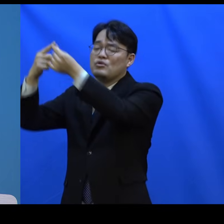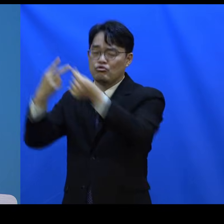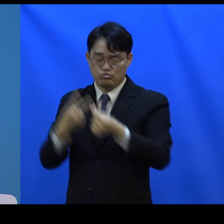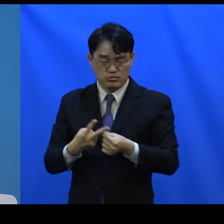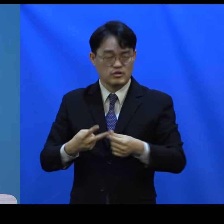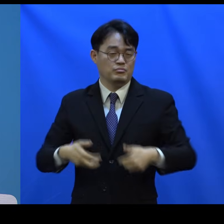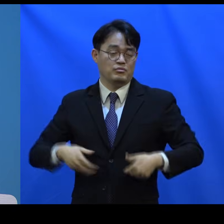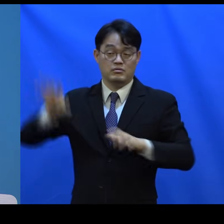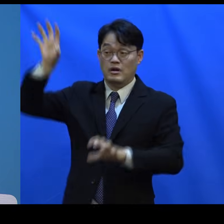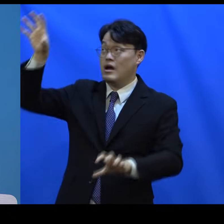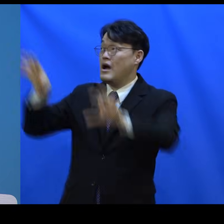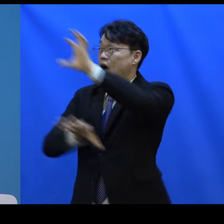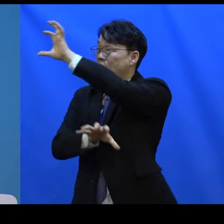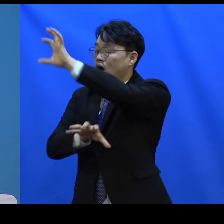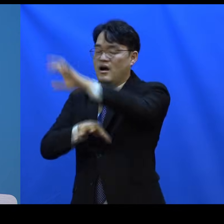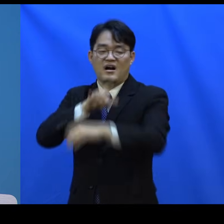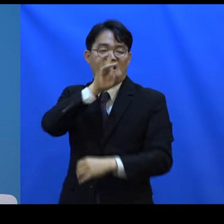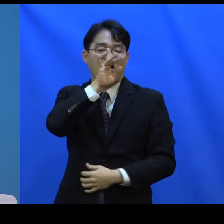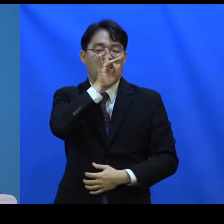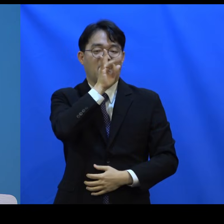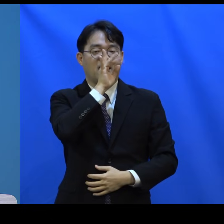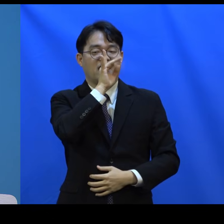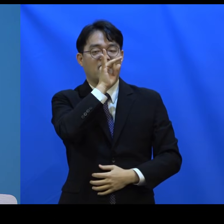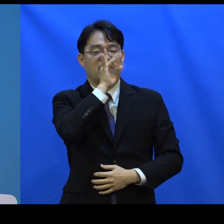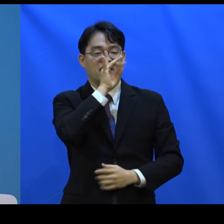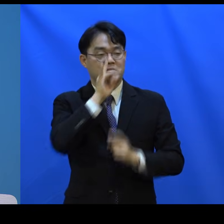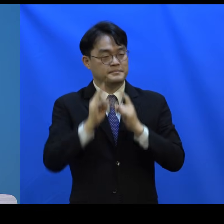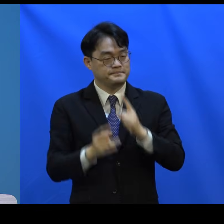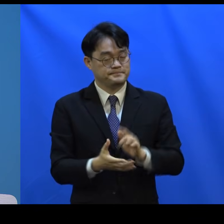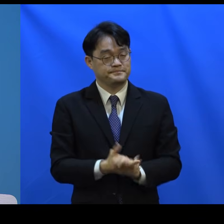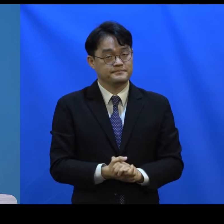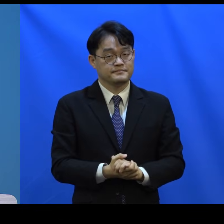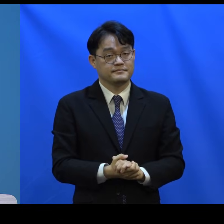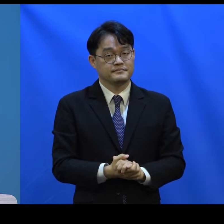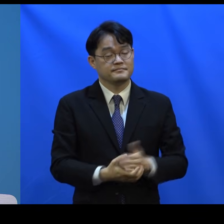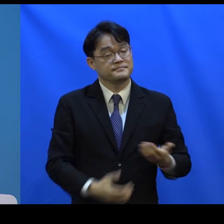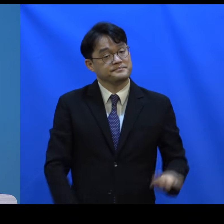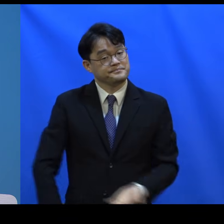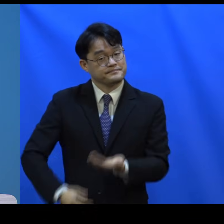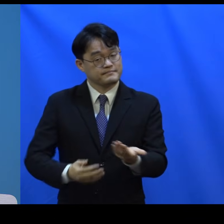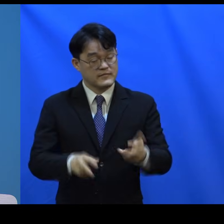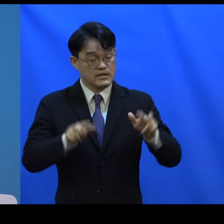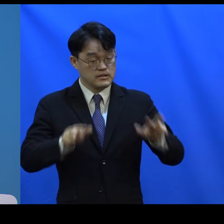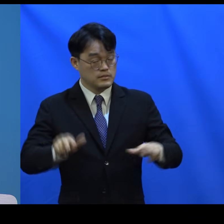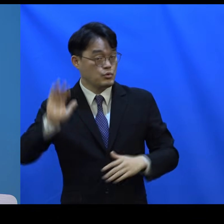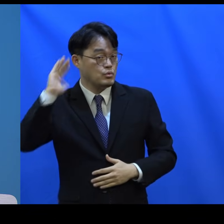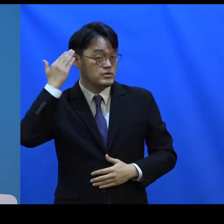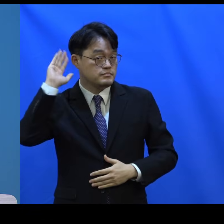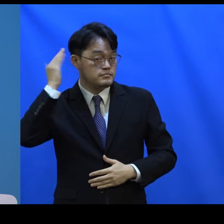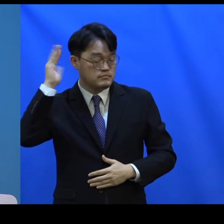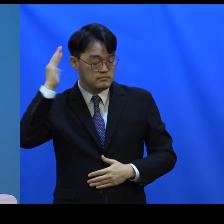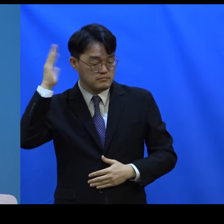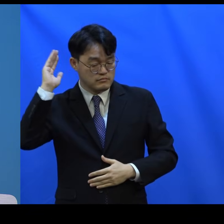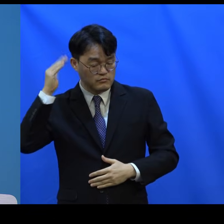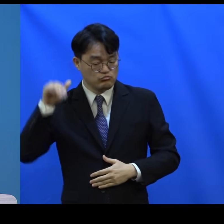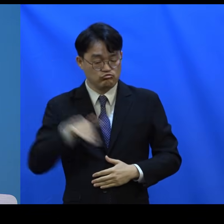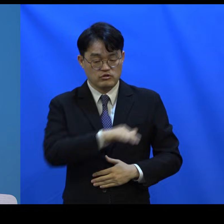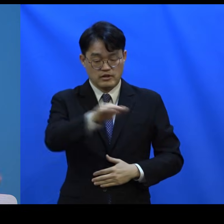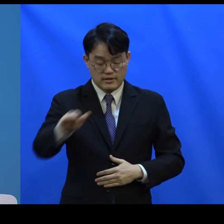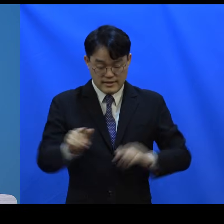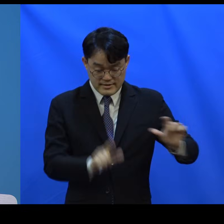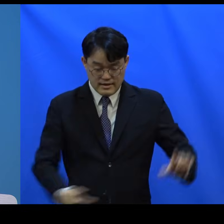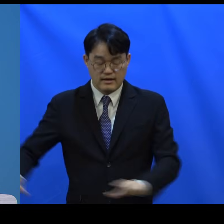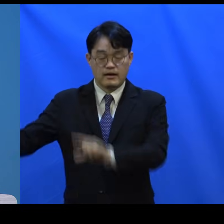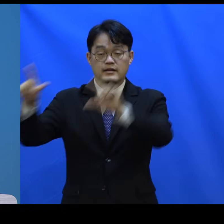것보다 더 우선되는 건 없다. 여러분, 이것은 지금 이 시대뿐만 아니고 오늘 살아가는 우리에게,